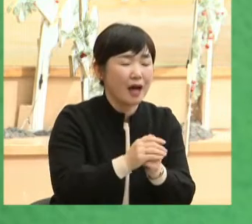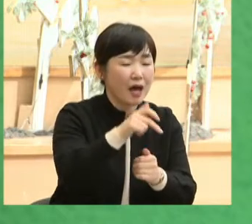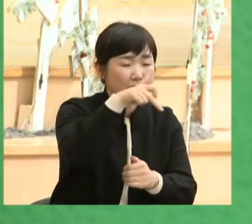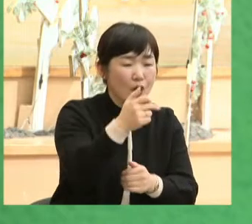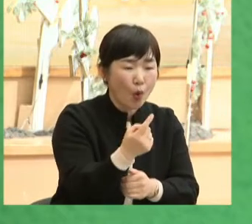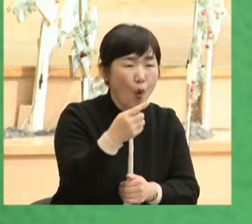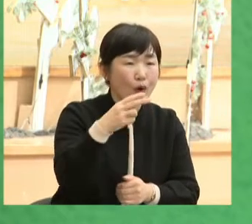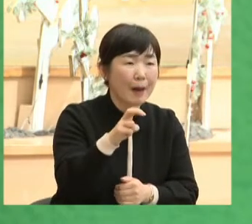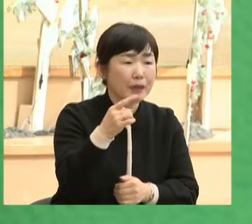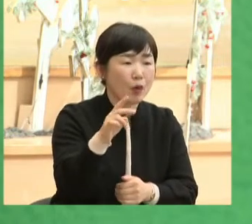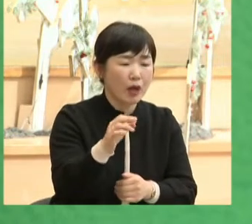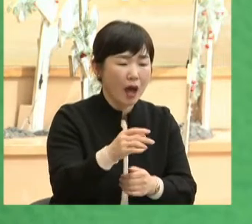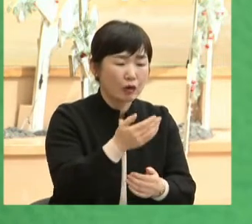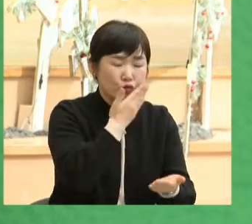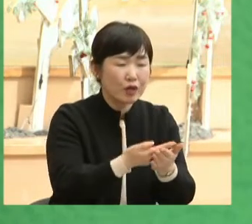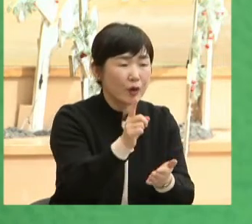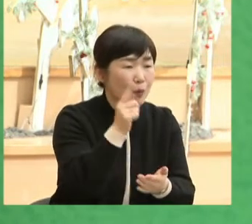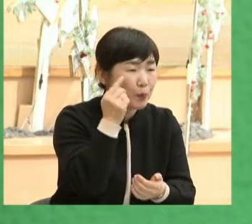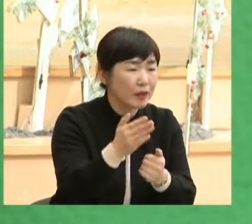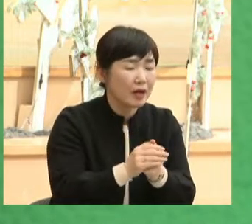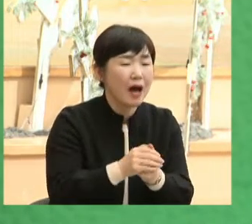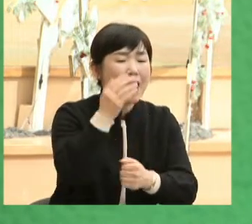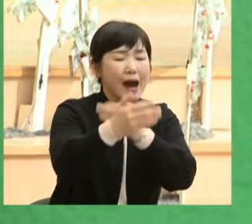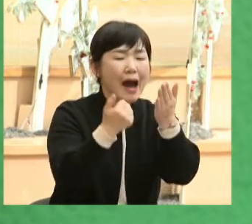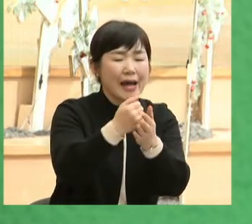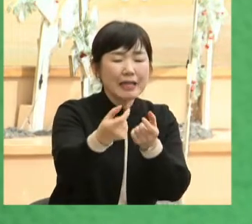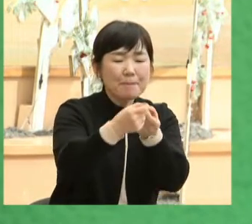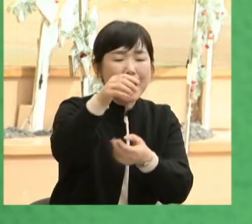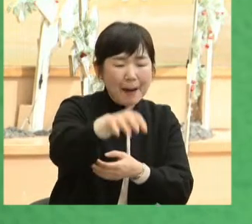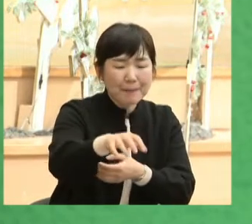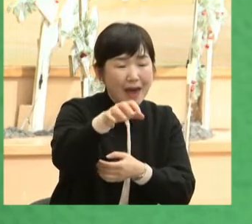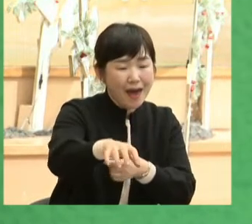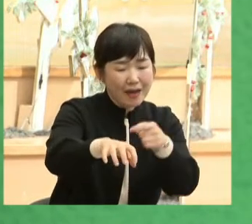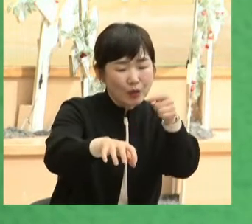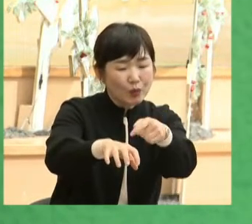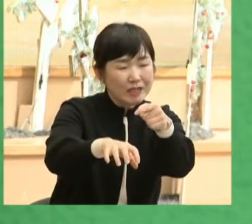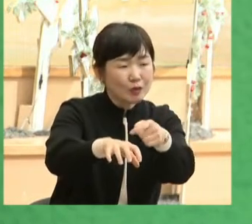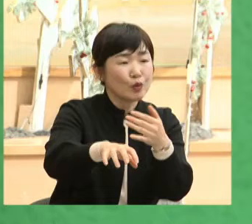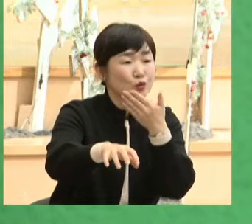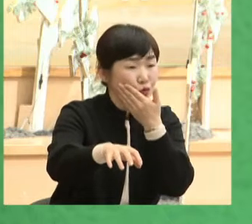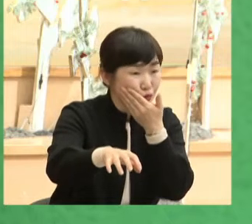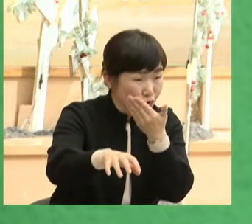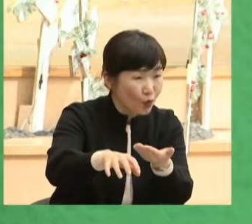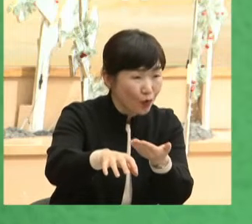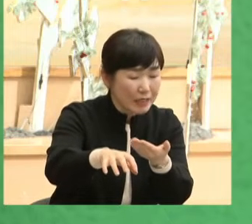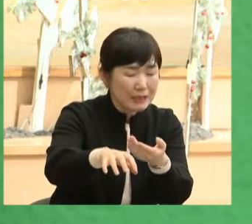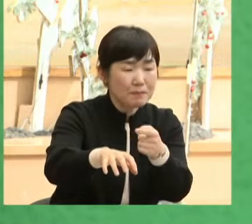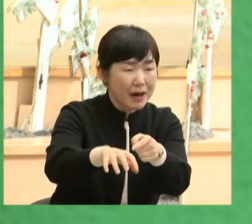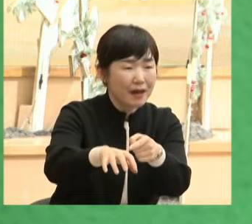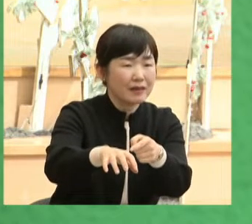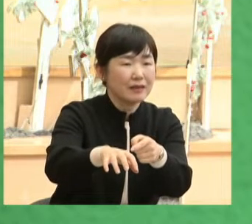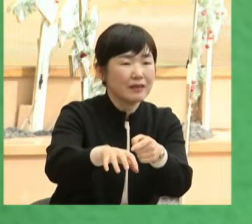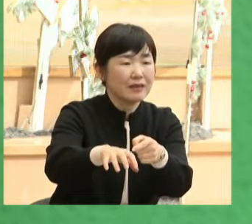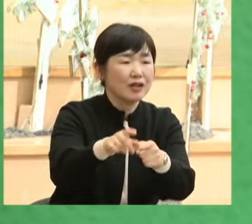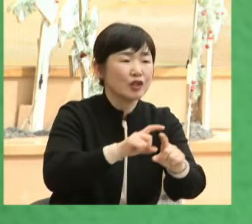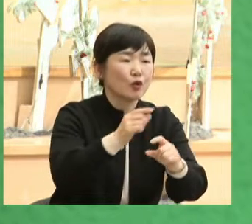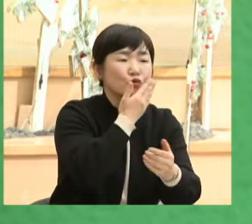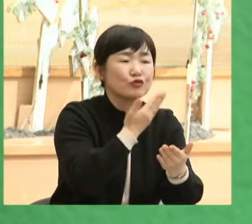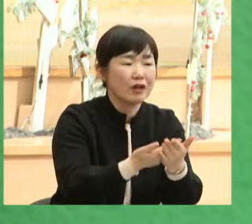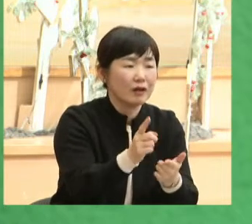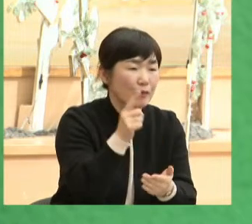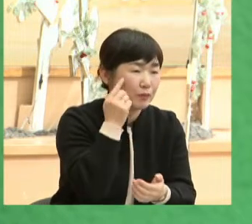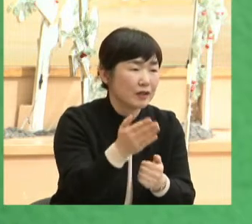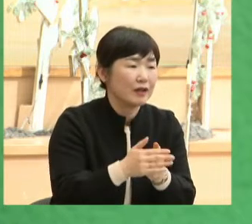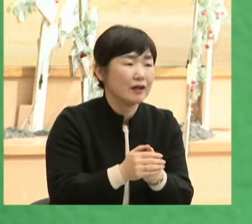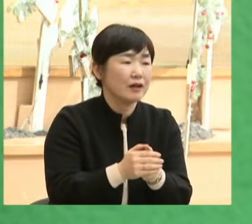핵심이 뭡니까 하나님 앞에라는 위치도 중요합니다만 뭘까요 코람데오의 중요함은